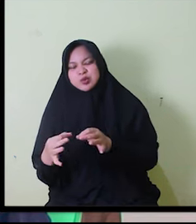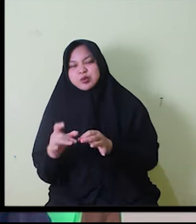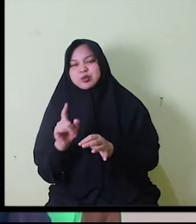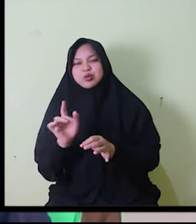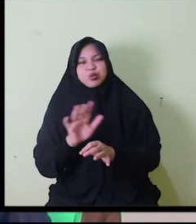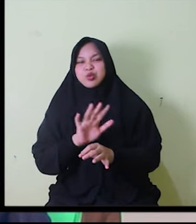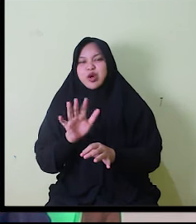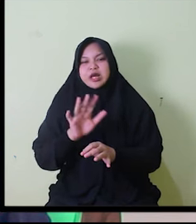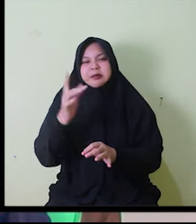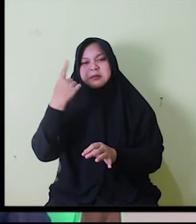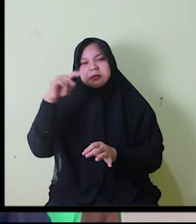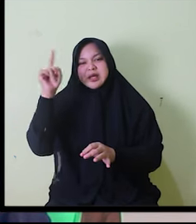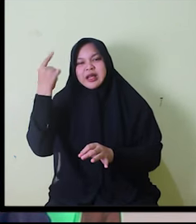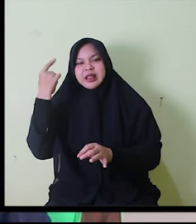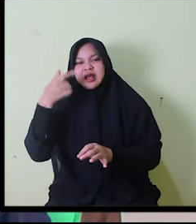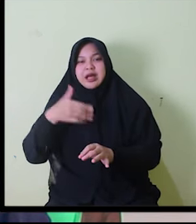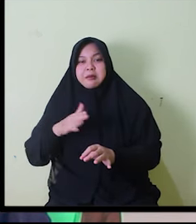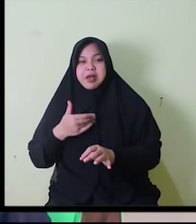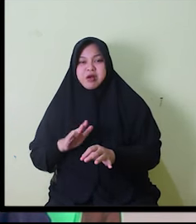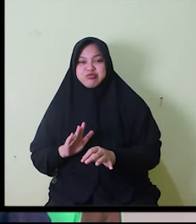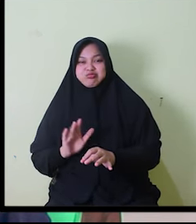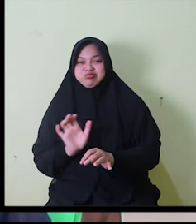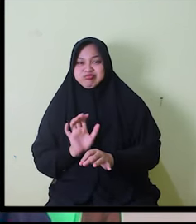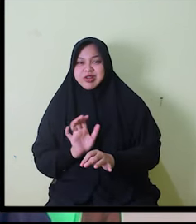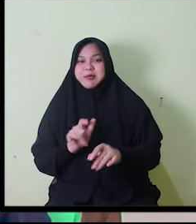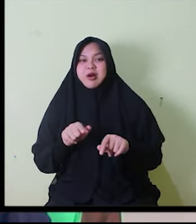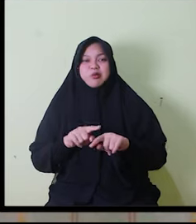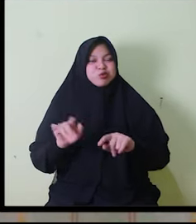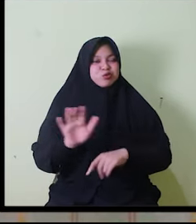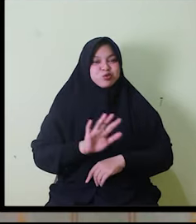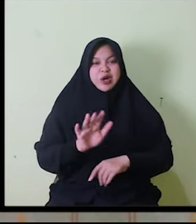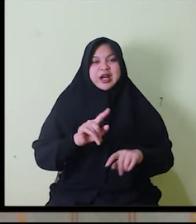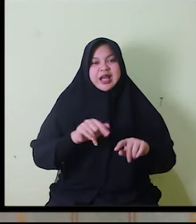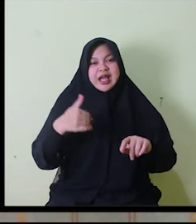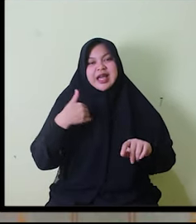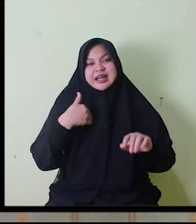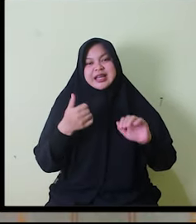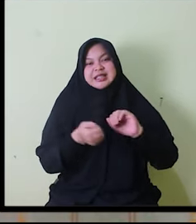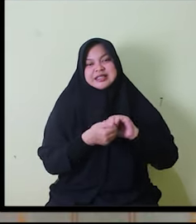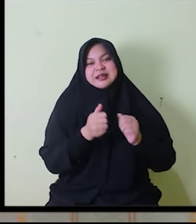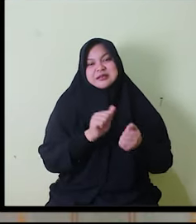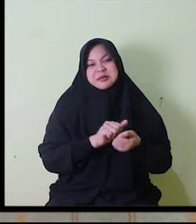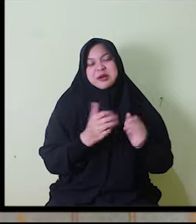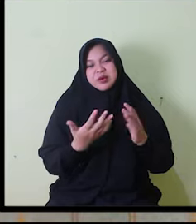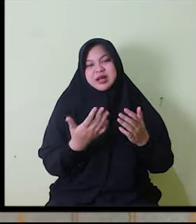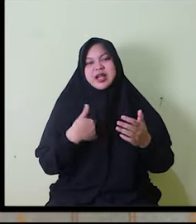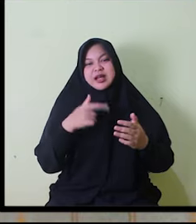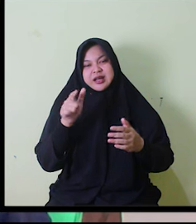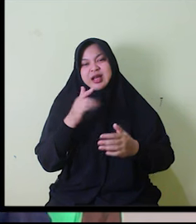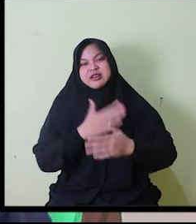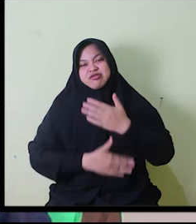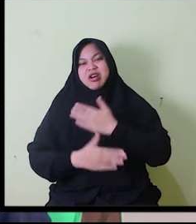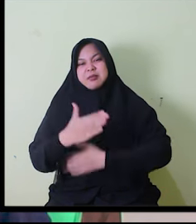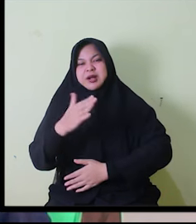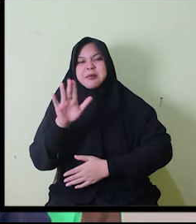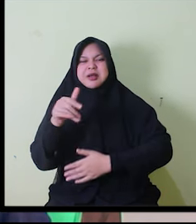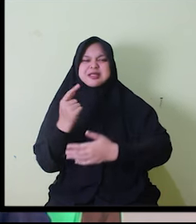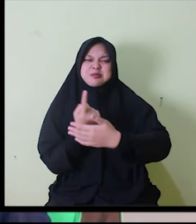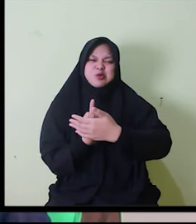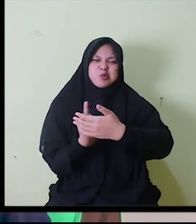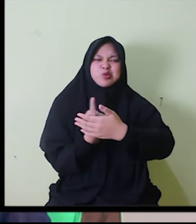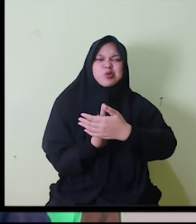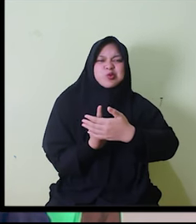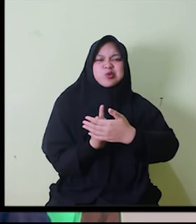pemintannya tidak turun tapi ada ada juga yang menjadi permasalahan itu di faabelnya sendiri nih yang mengurut termasuk Mas kadangkadang kadang-kadang di faabel